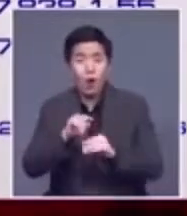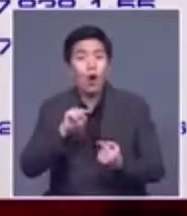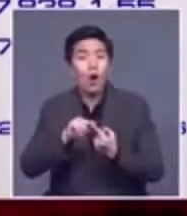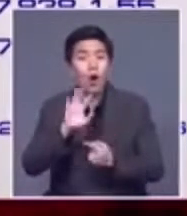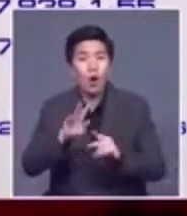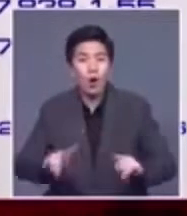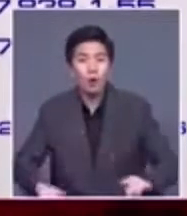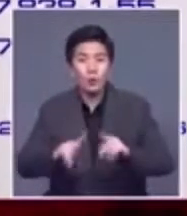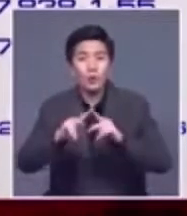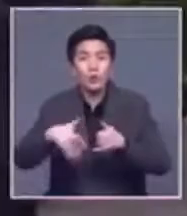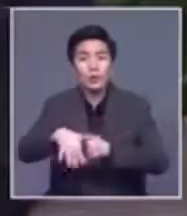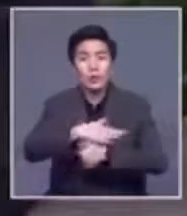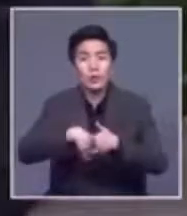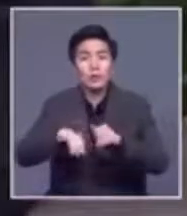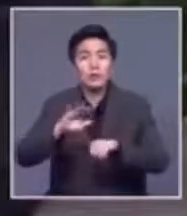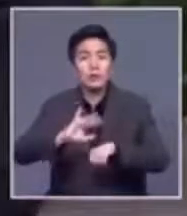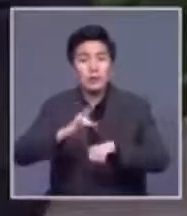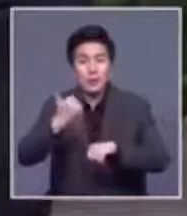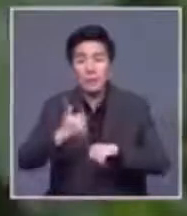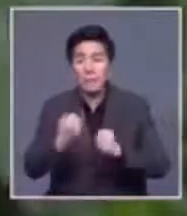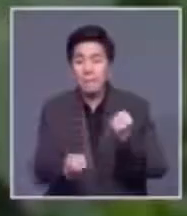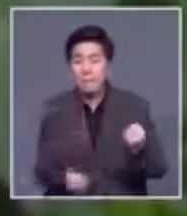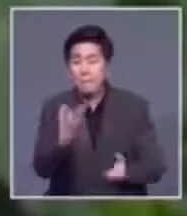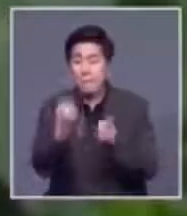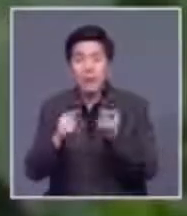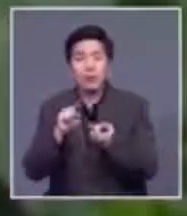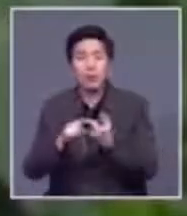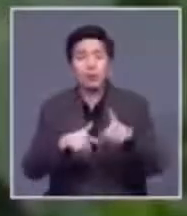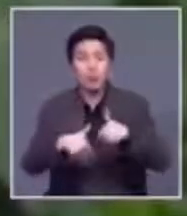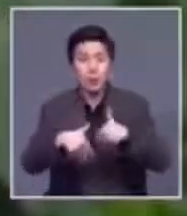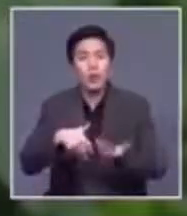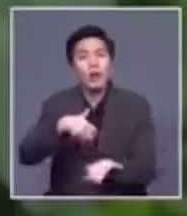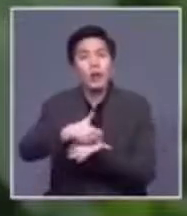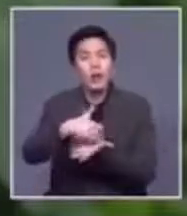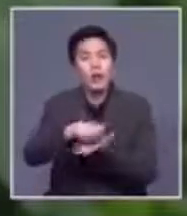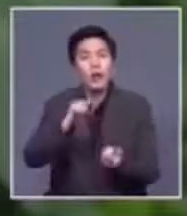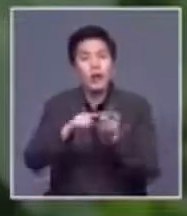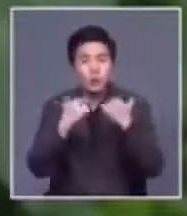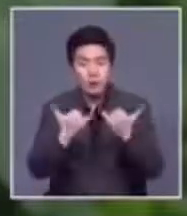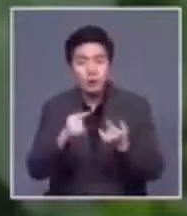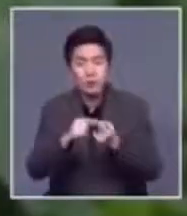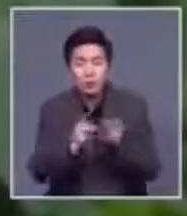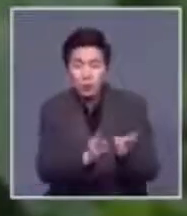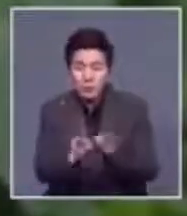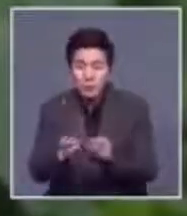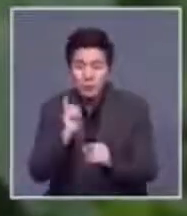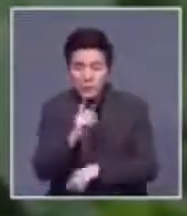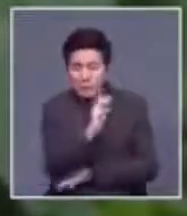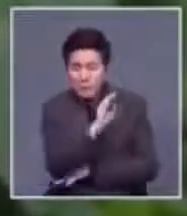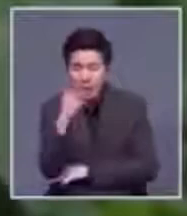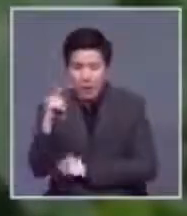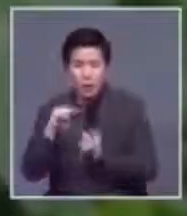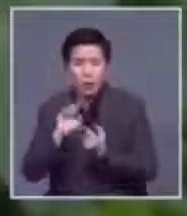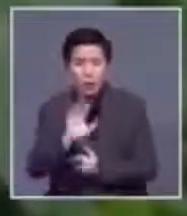และสิ่งแวดล้อมเลยนั่นก็คือเรื่องของป่าชุมชนอยากให้ท่านรัฐมนตรีได้เล่าให้ฟังค่ะว่าแนวทางของการเป็นป่าชุมชนแล้ว